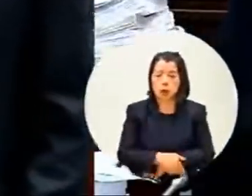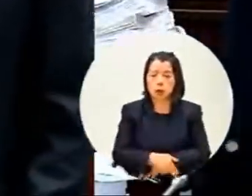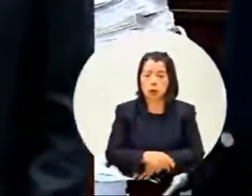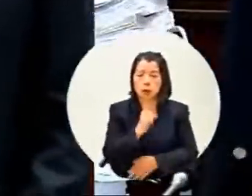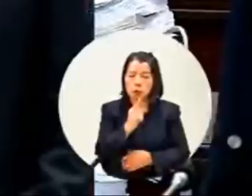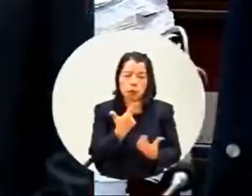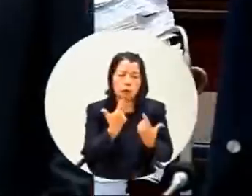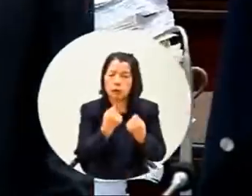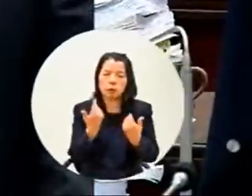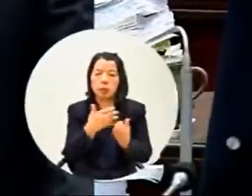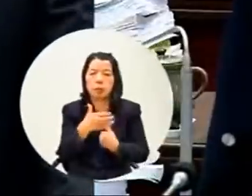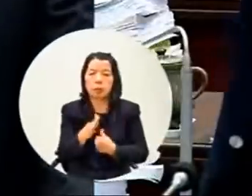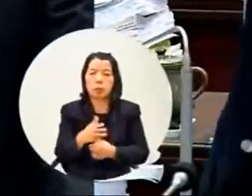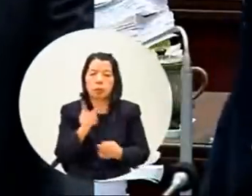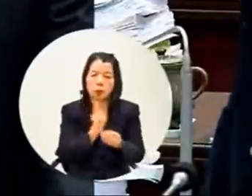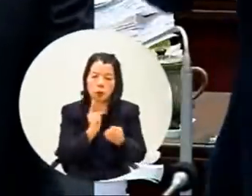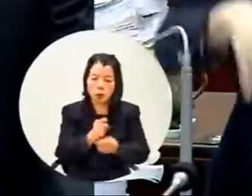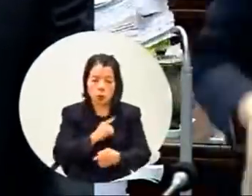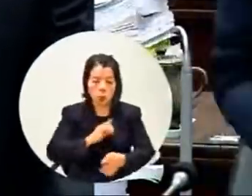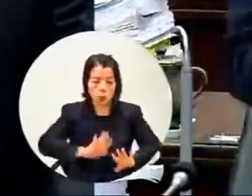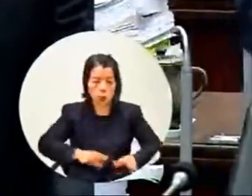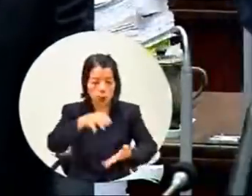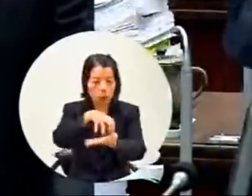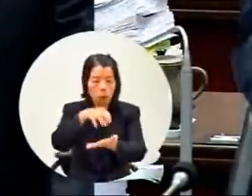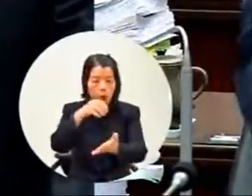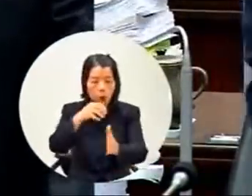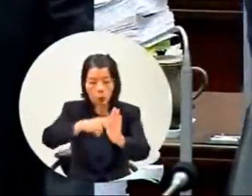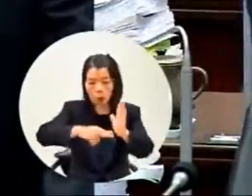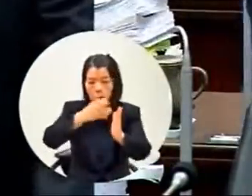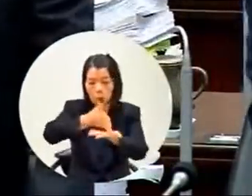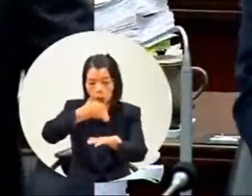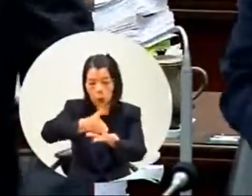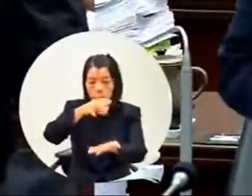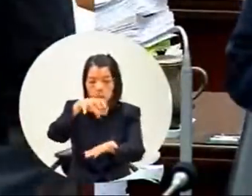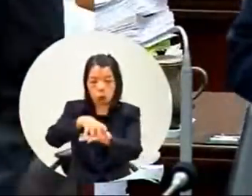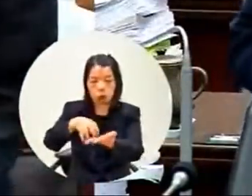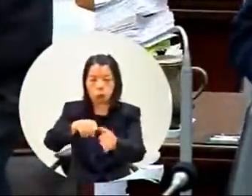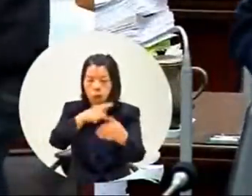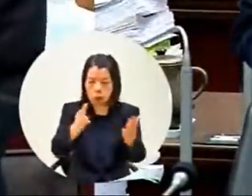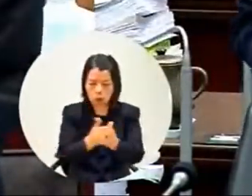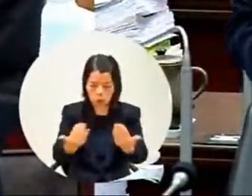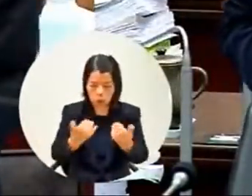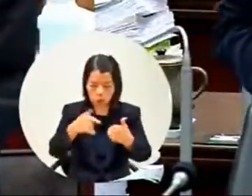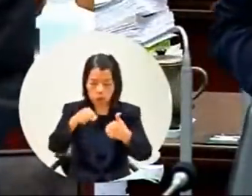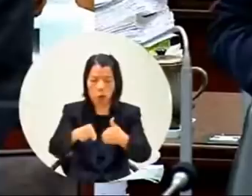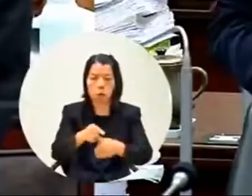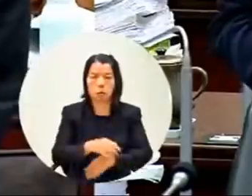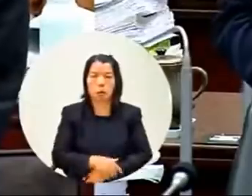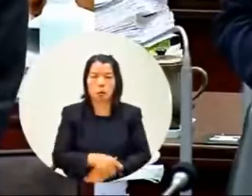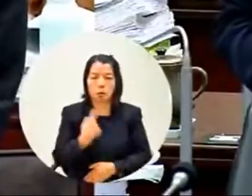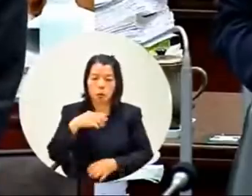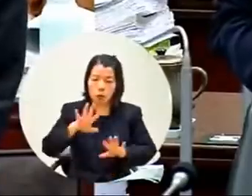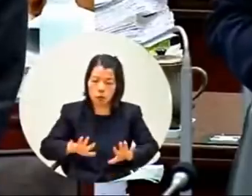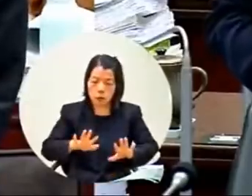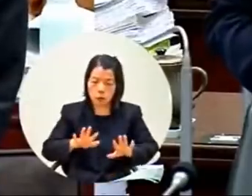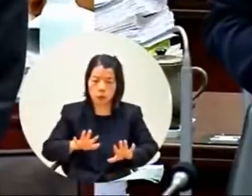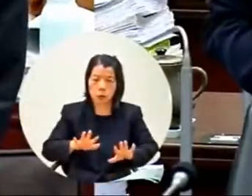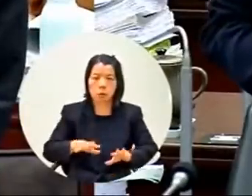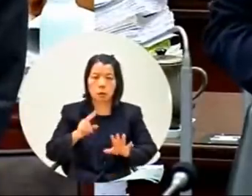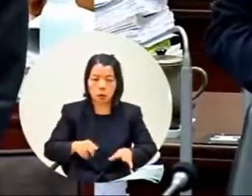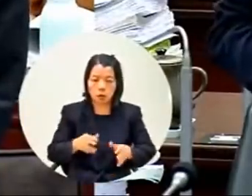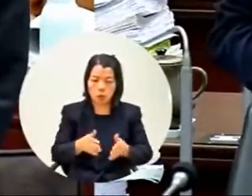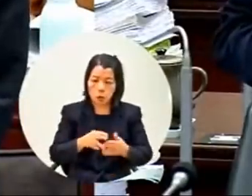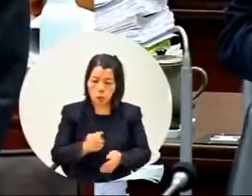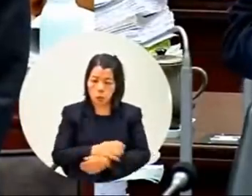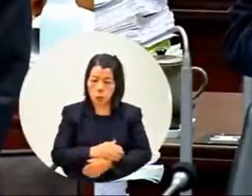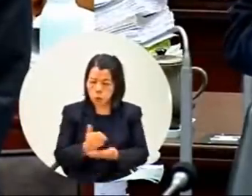新的这个市政，请你简单回答就好，我时间不够。 真的我没有办法在这边齁，这么的一个很确定说他